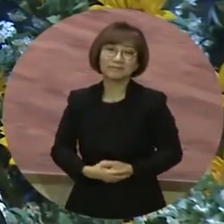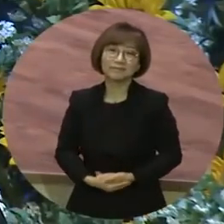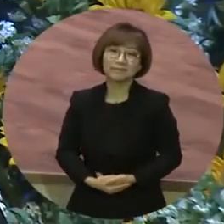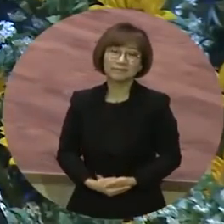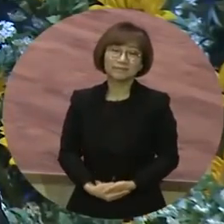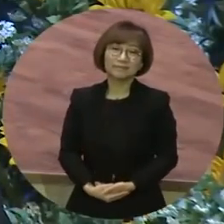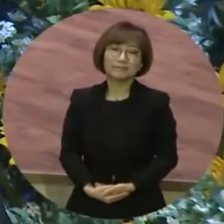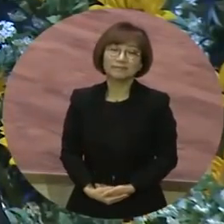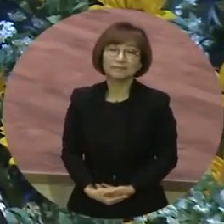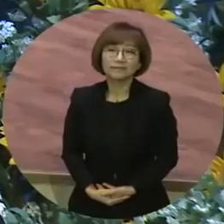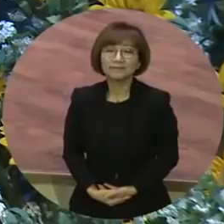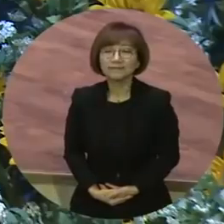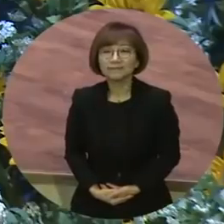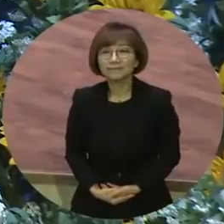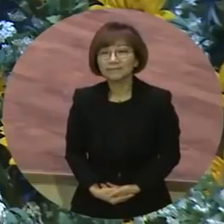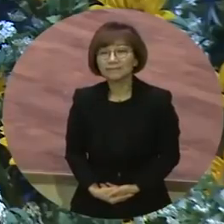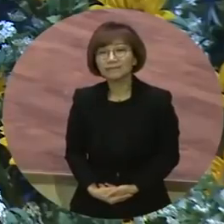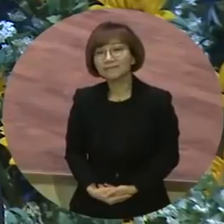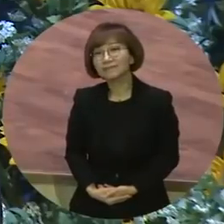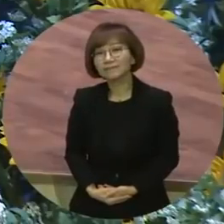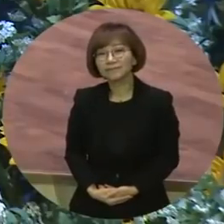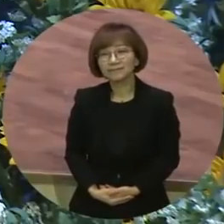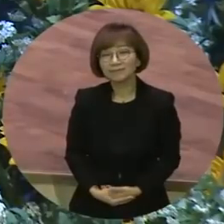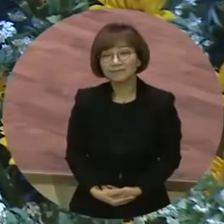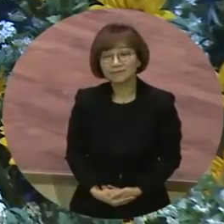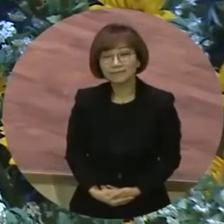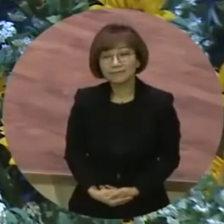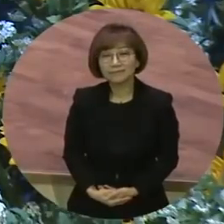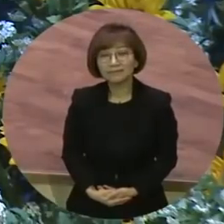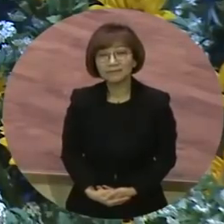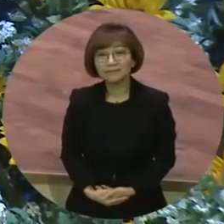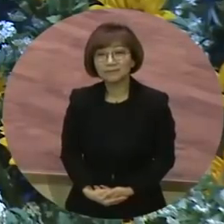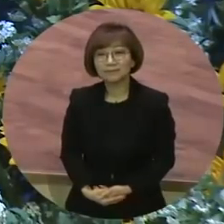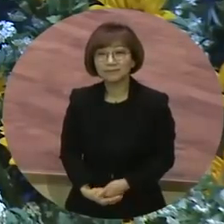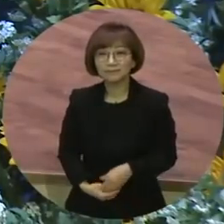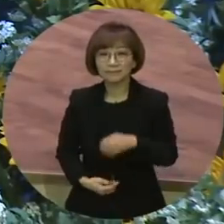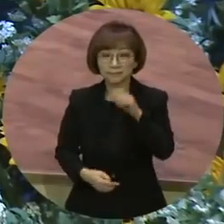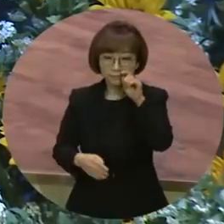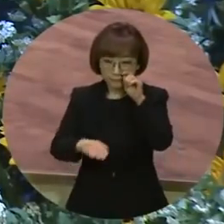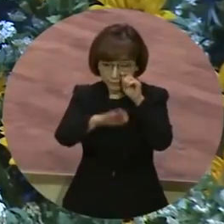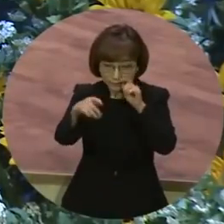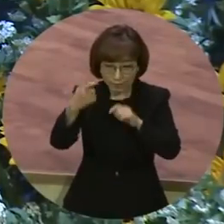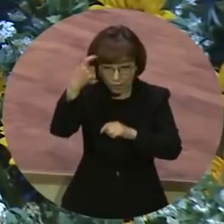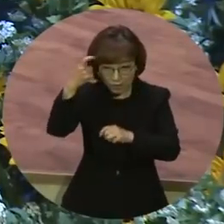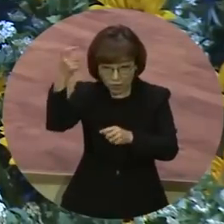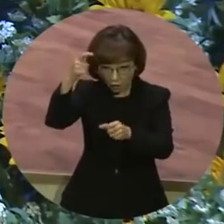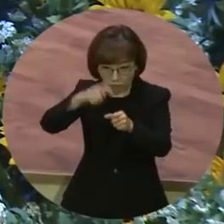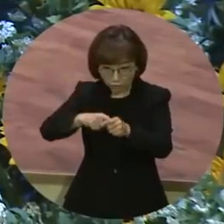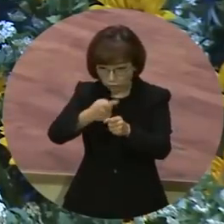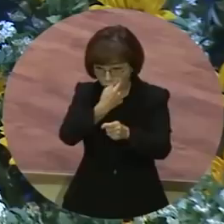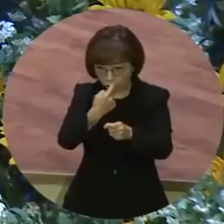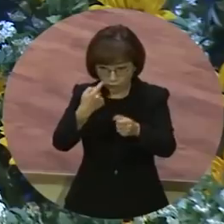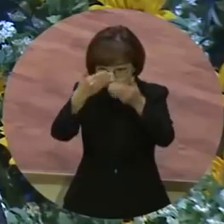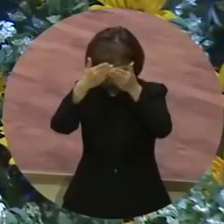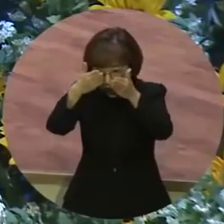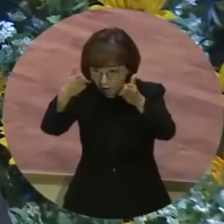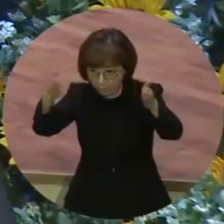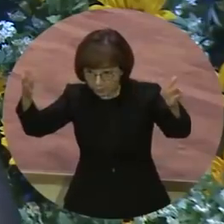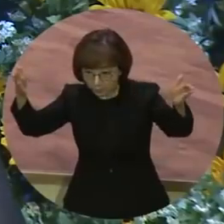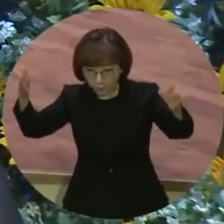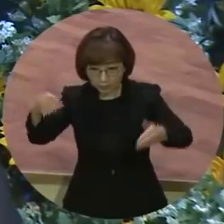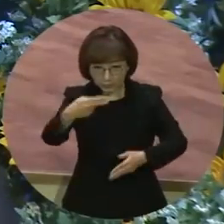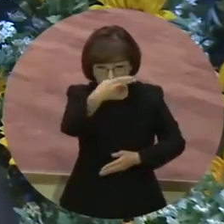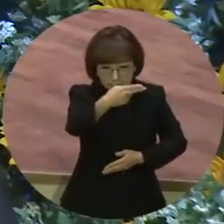그 가슴을 가졌다. 그런 말이에요. 그러니까 여러분 영적 시야를 넓히고 237 나라 복음화는